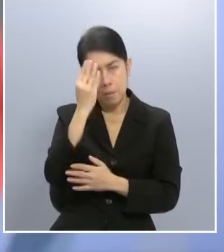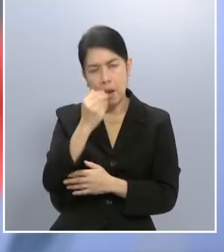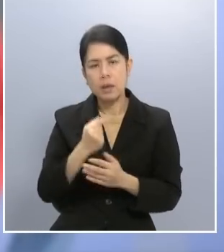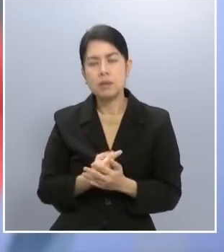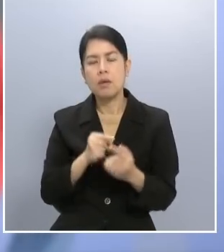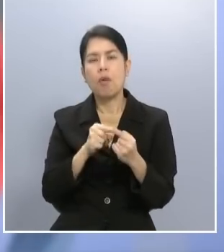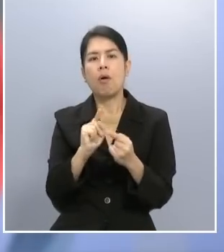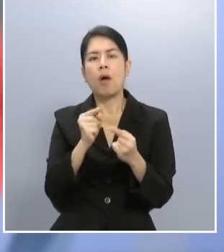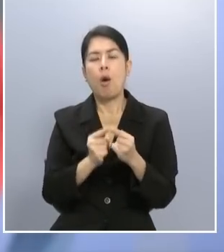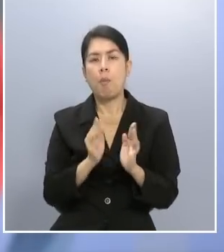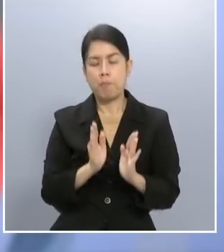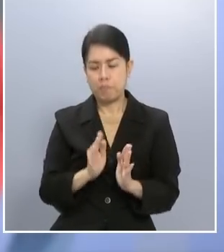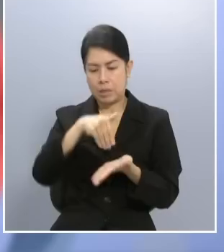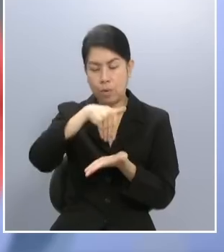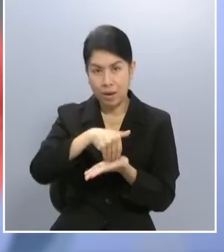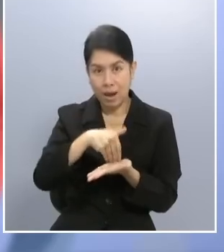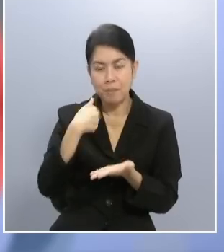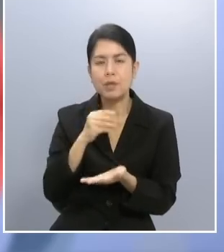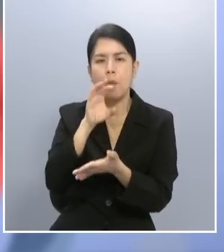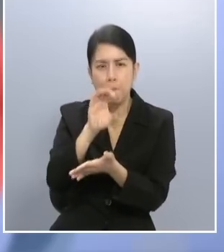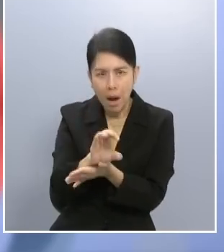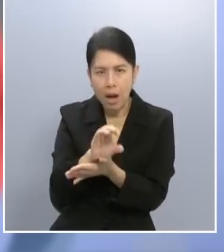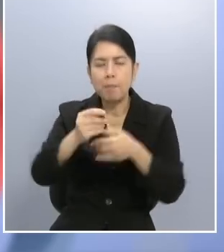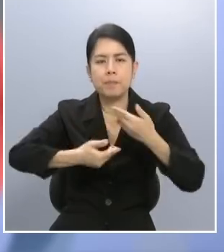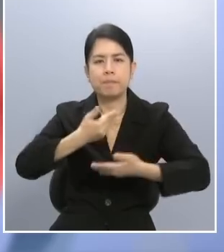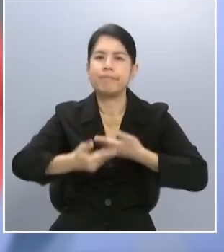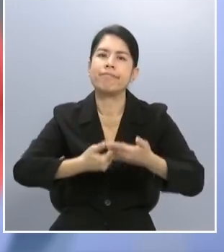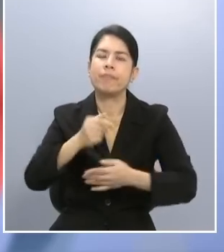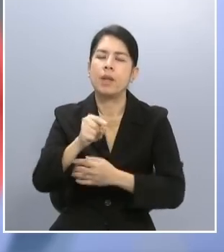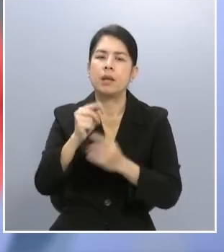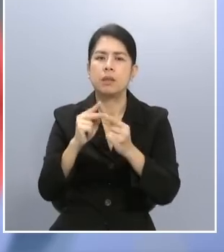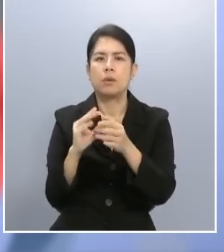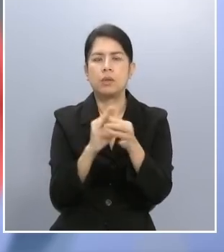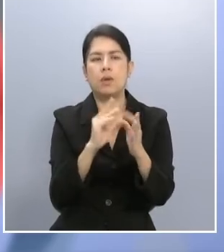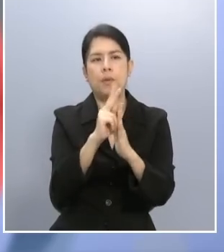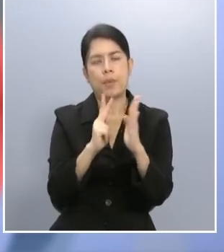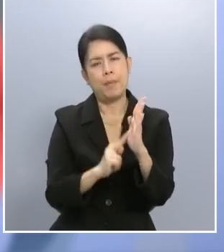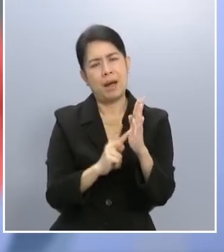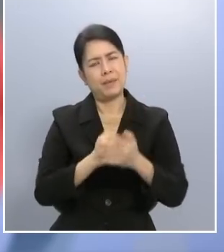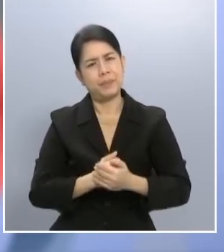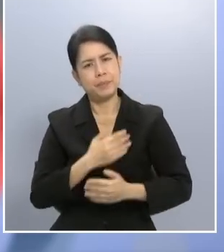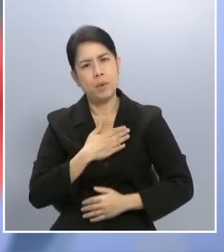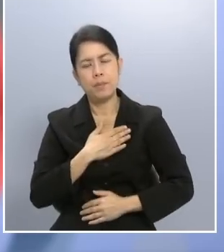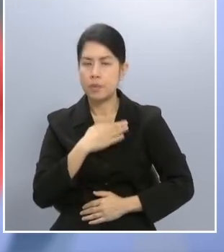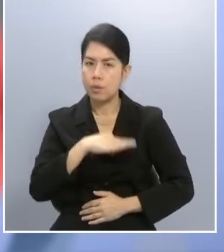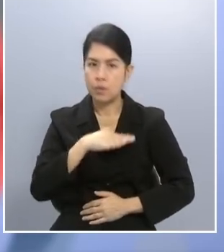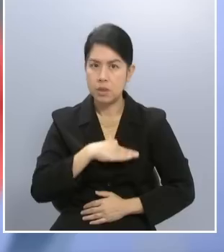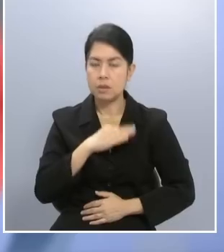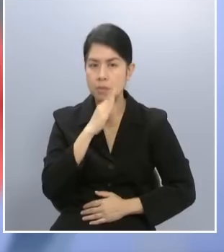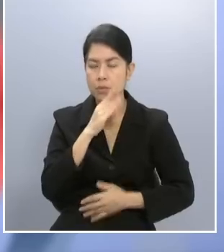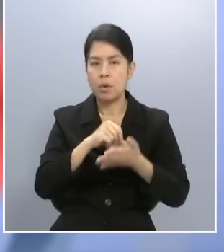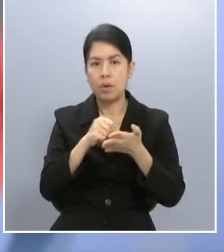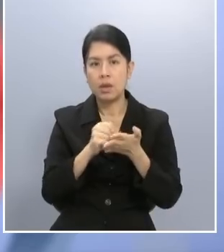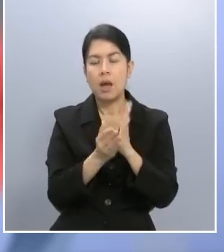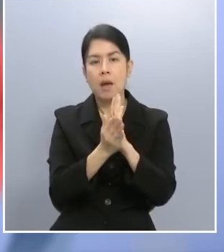เค้าไม่อยากให้ขายแต่ผมต้องบังคับขายไงไอ้ตรงนี้ผมถึงรู้ว่ามันกลับไปแก้ได้ไหมเท่านั้นเองแต่มันก็มีประเด็นที่